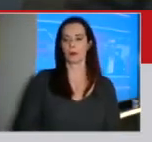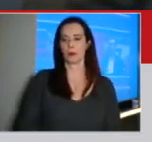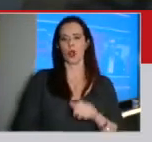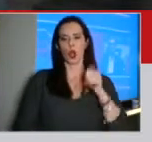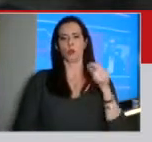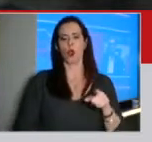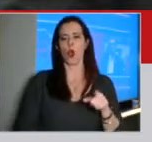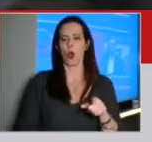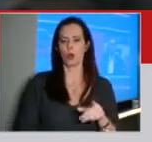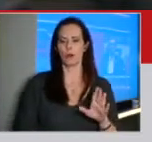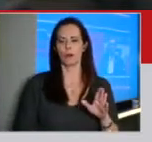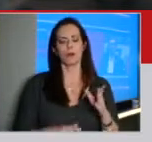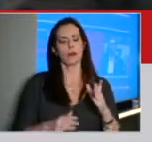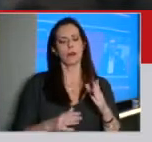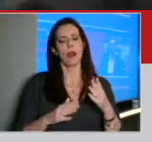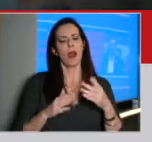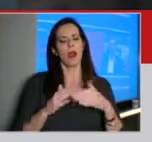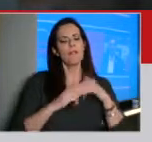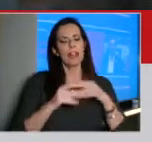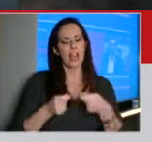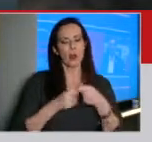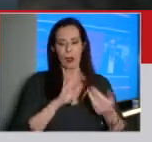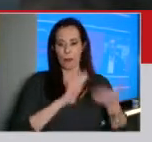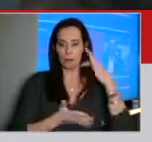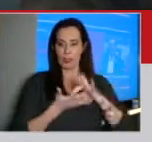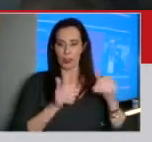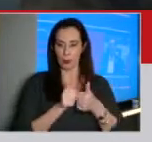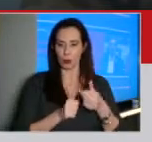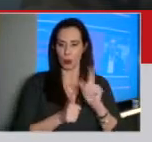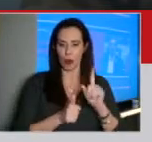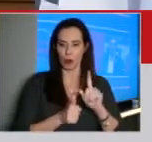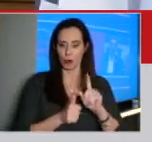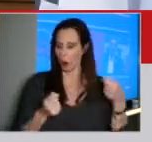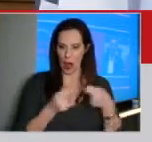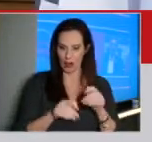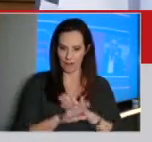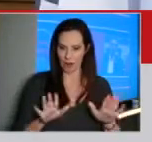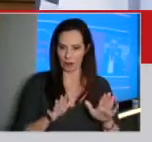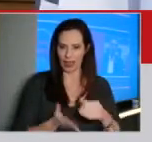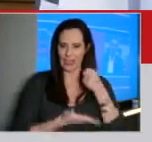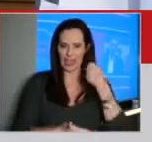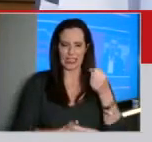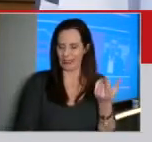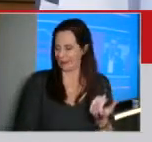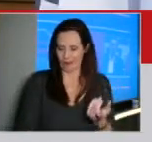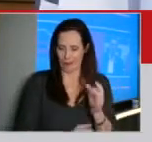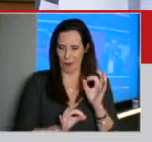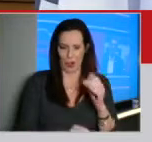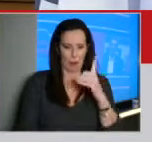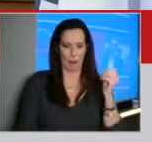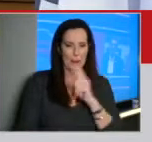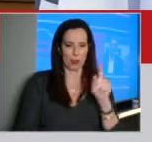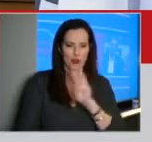קודם כל השינוי את מבנה הארגוני של הספורט הישראלי. בעבר משרד הספורט בכלל היה גורם רלוונטי במיוחד. התקציב שלו היה תקציב מגוחך של 140 מיליון